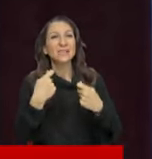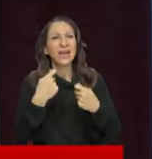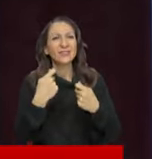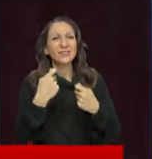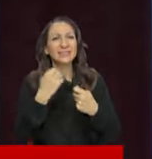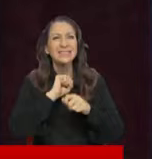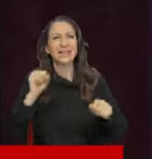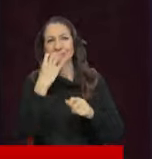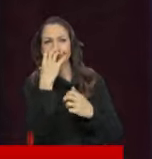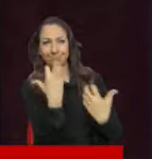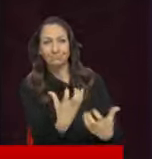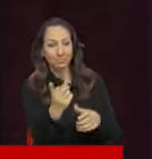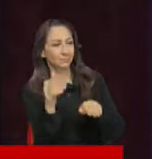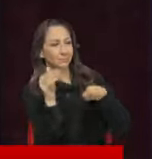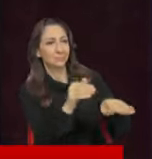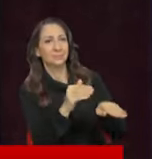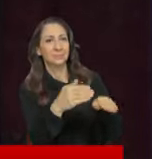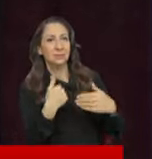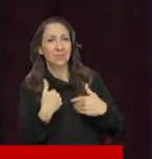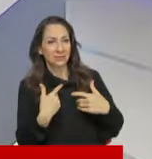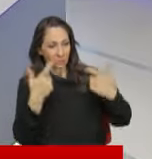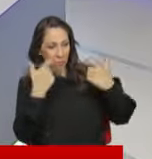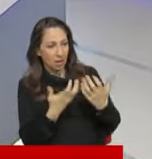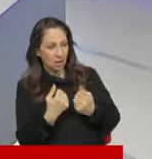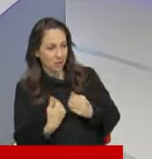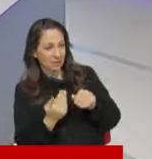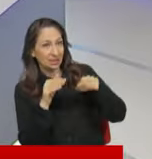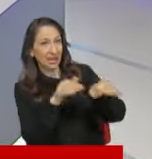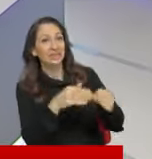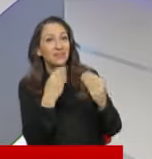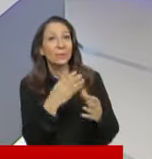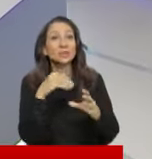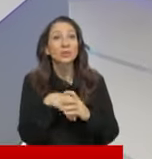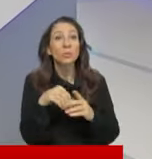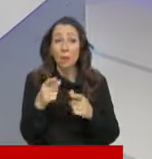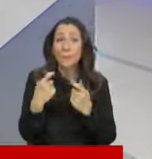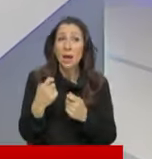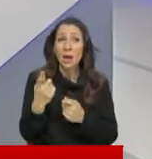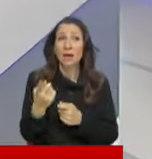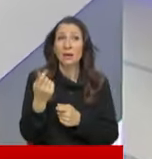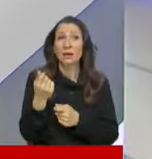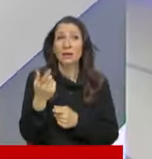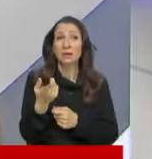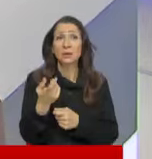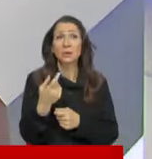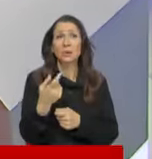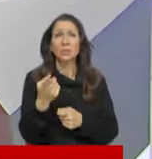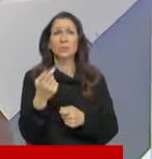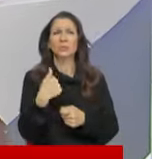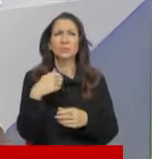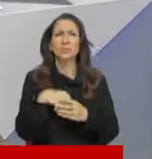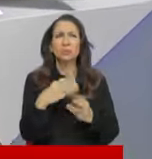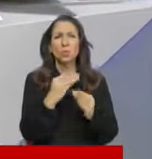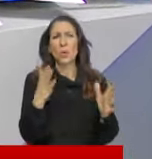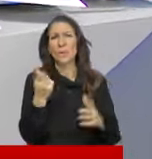Eee külfetini üzerimize al buna katkı sunmak için Çünkü bu da bir maliyet ne kadardır ki acaba Bun mali Bun bizim açımızdan